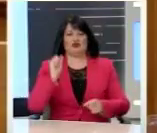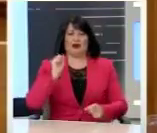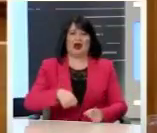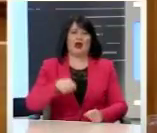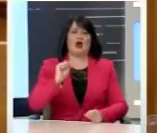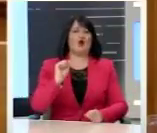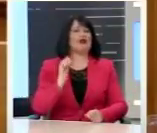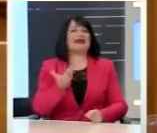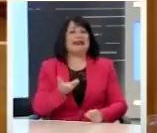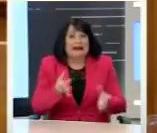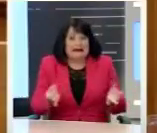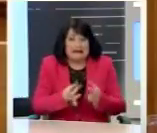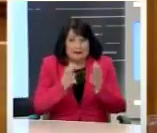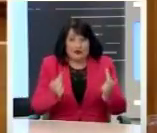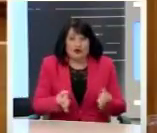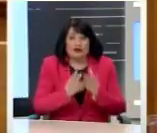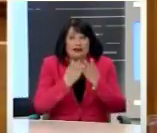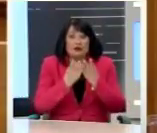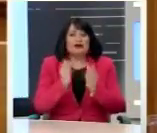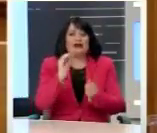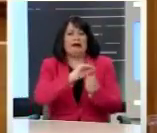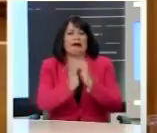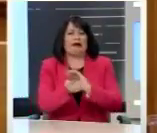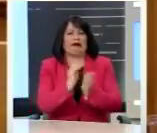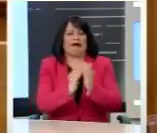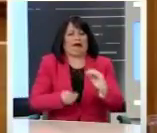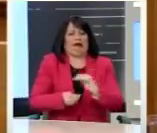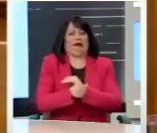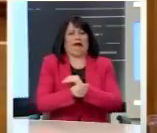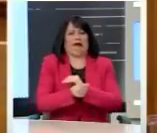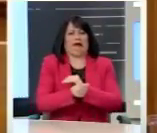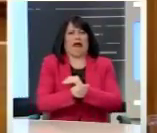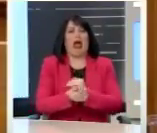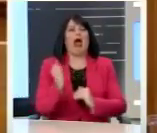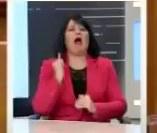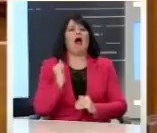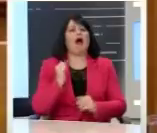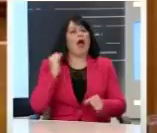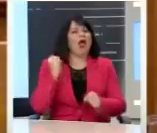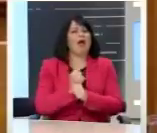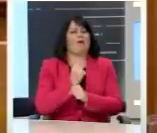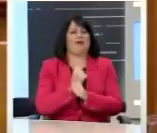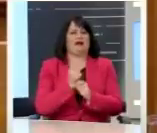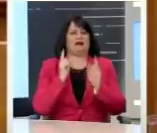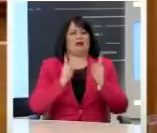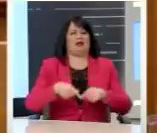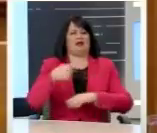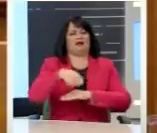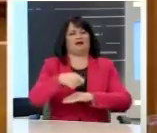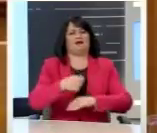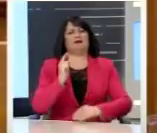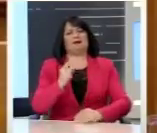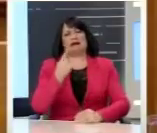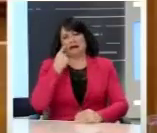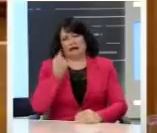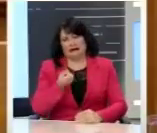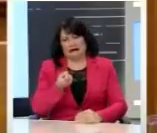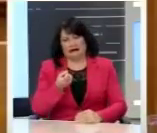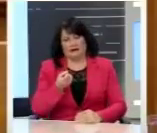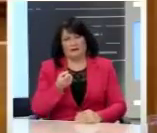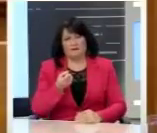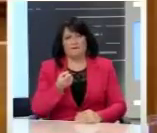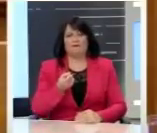γεγονός συμπτώσεις ή επίορκες συναλλαγές, οι καθυστερήσεις των βουλευμάτων, οι αυστηροί εισηγητές σε βάρος όσων αδυνάμουν και σημάδων για τους